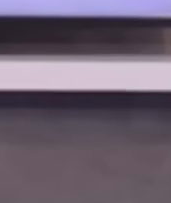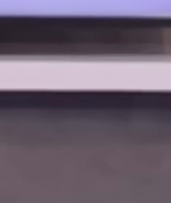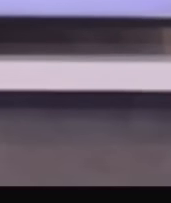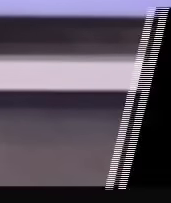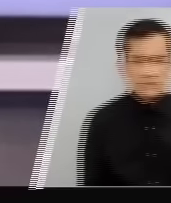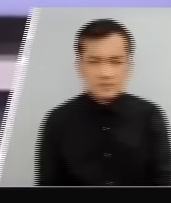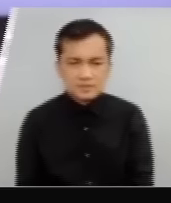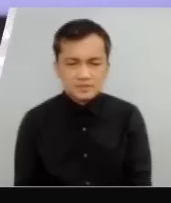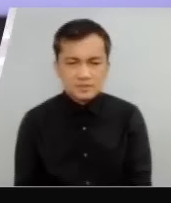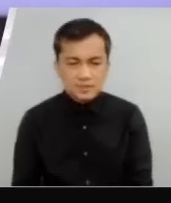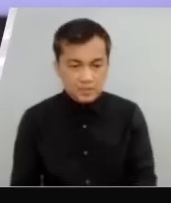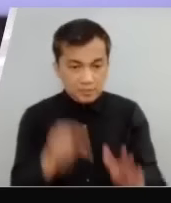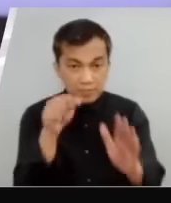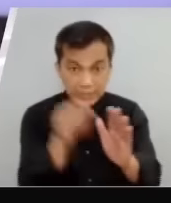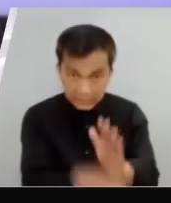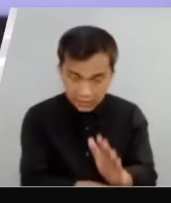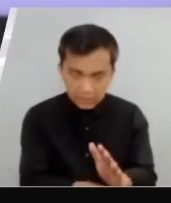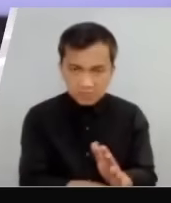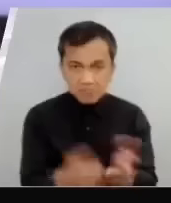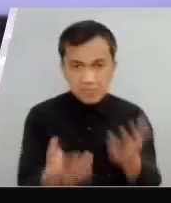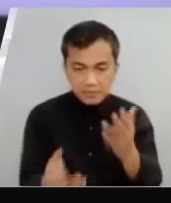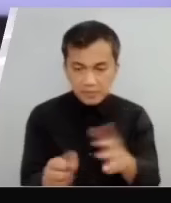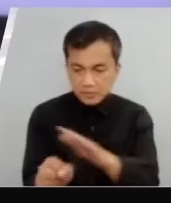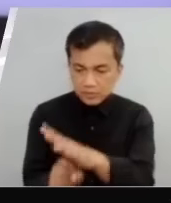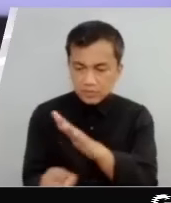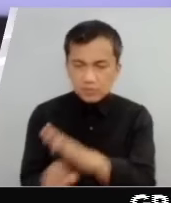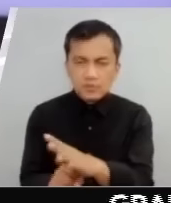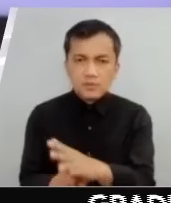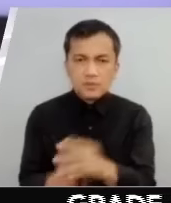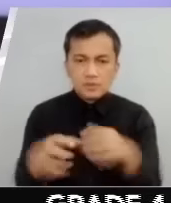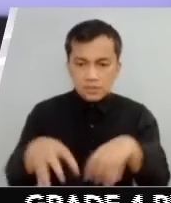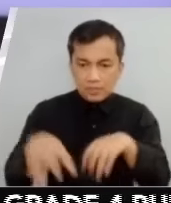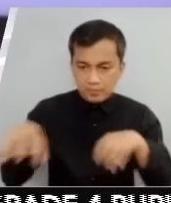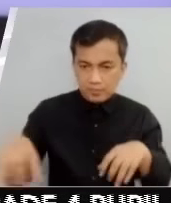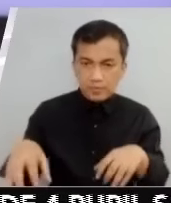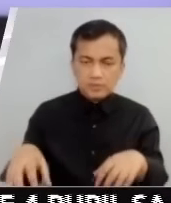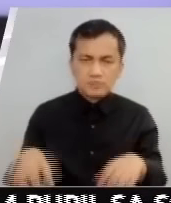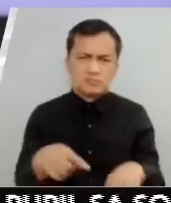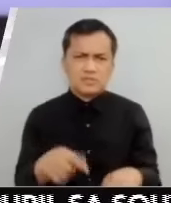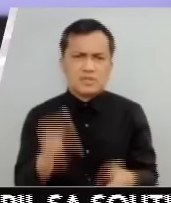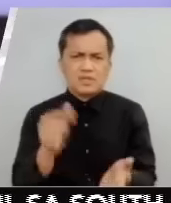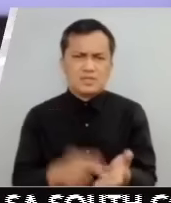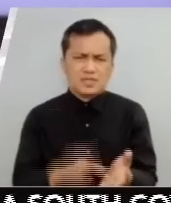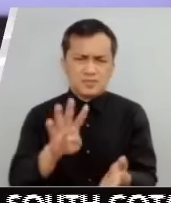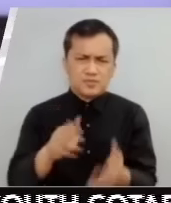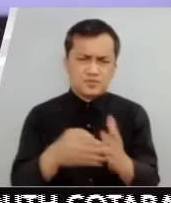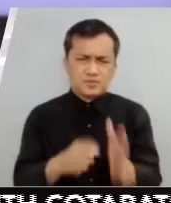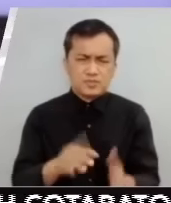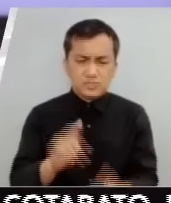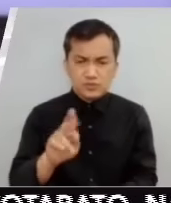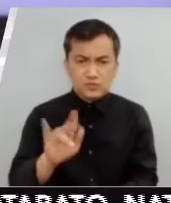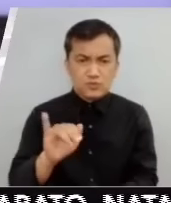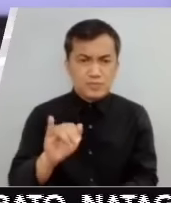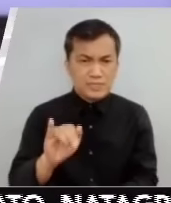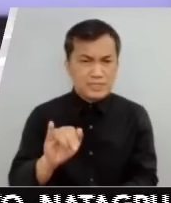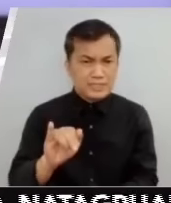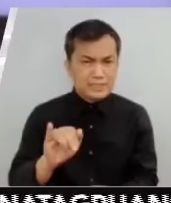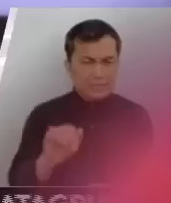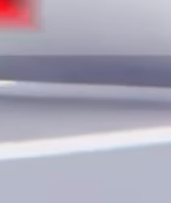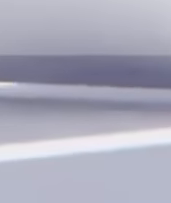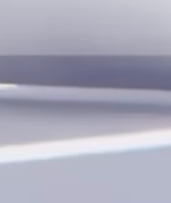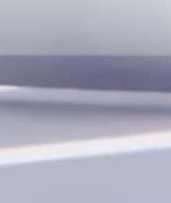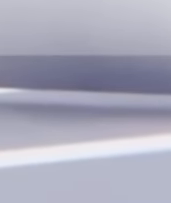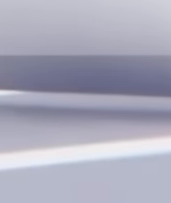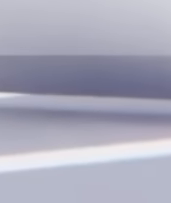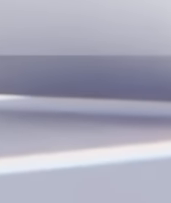pinatay at hinihinalang ginahasa ng kapitbahay ang isang grade 4 student sa TUP South Cotabato nakatutok si Jonathan